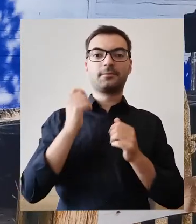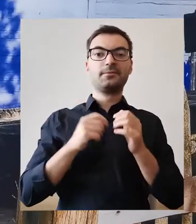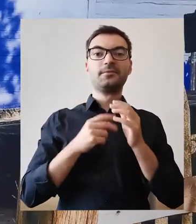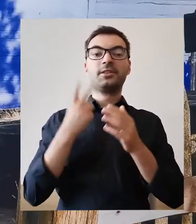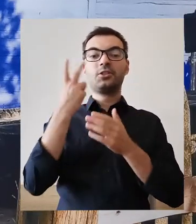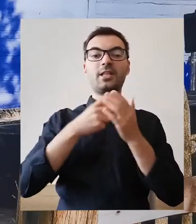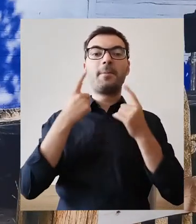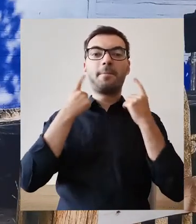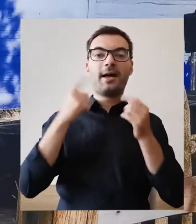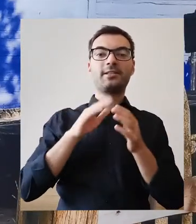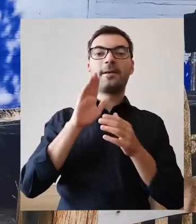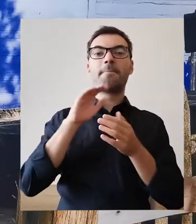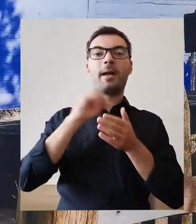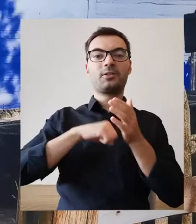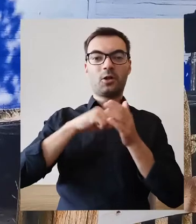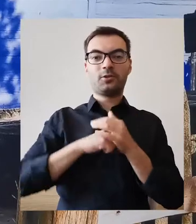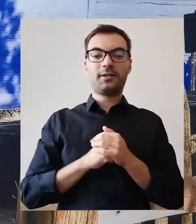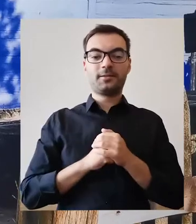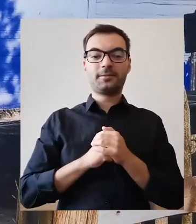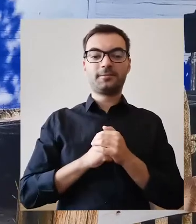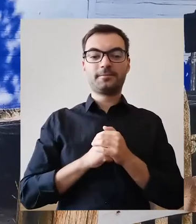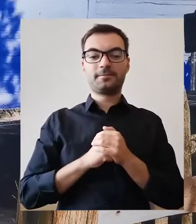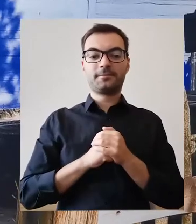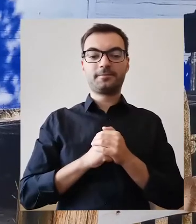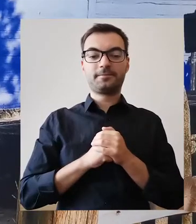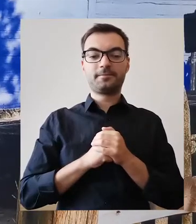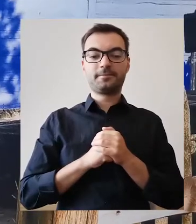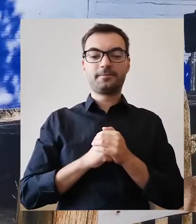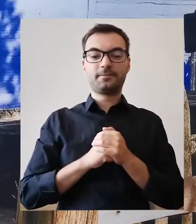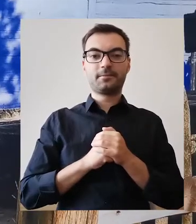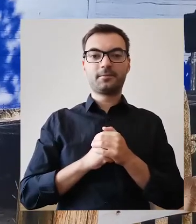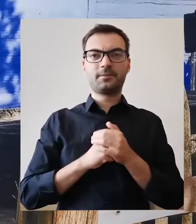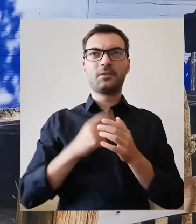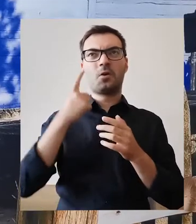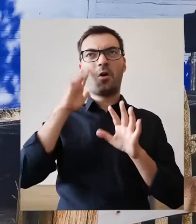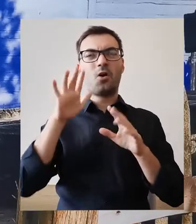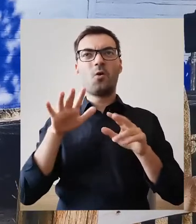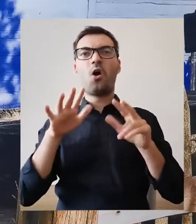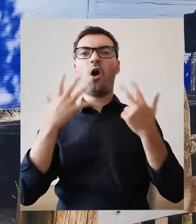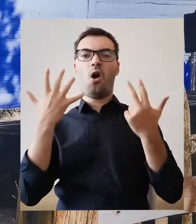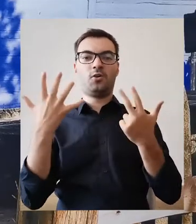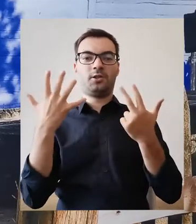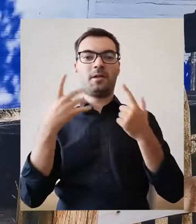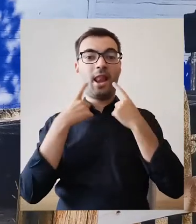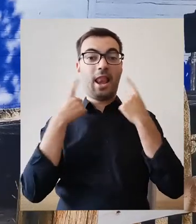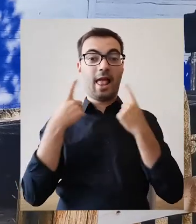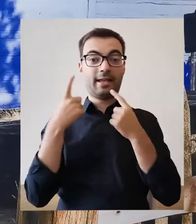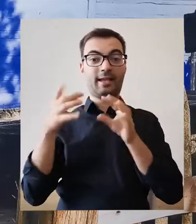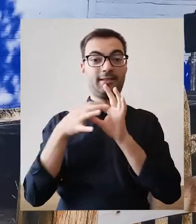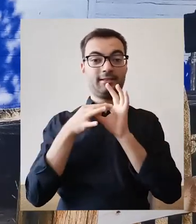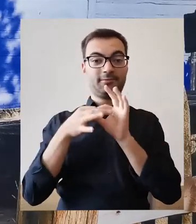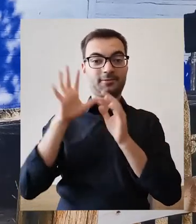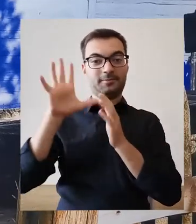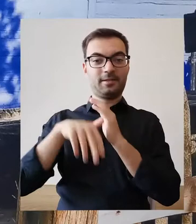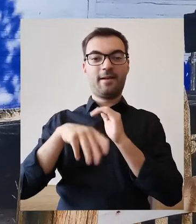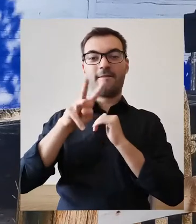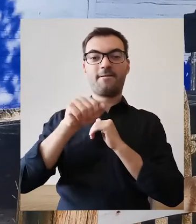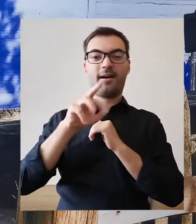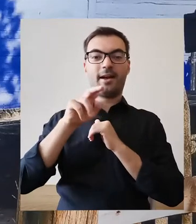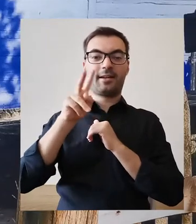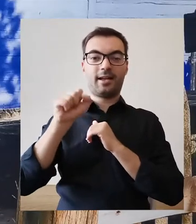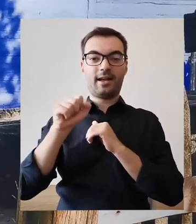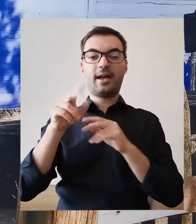właśnie mazowsza tam znajdą państwo około ośmiu legend związanych z marką kolejne